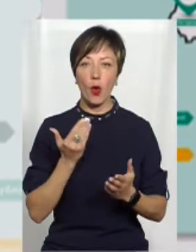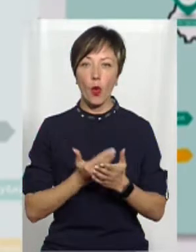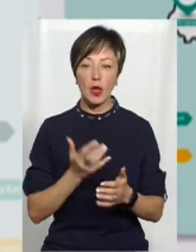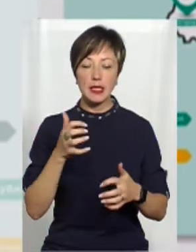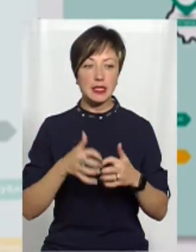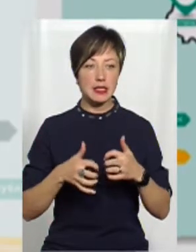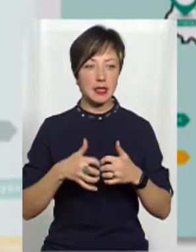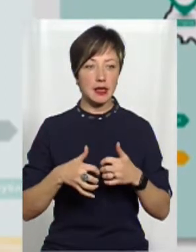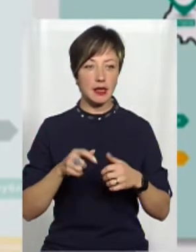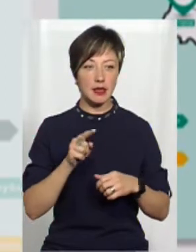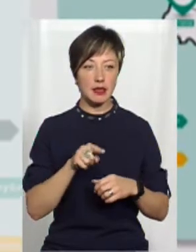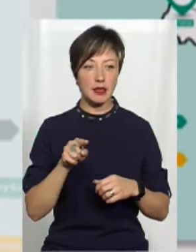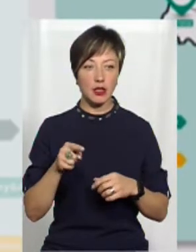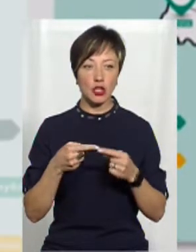серед